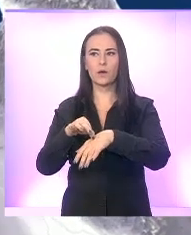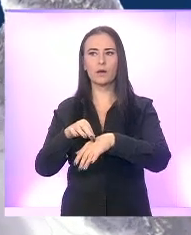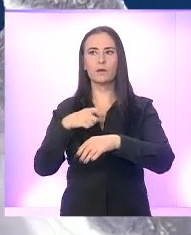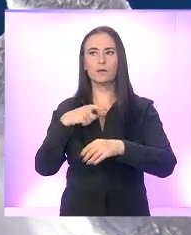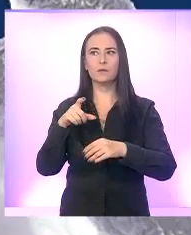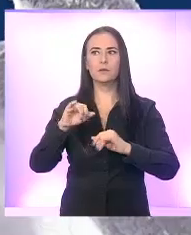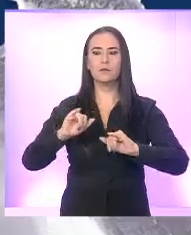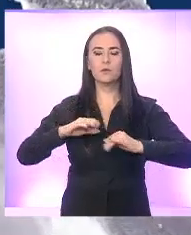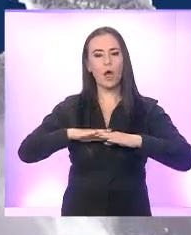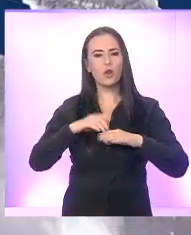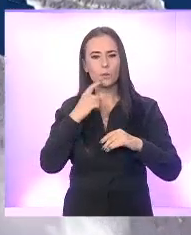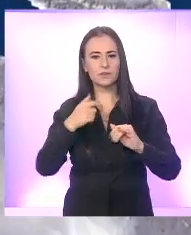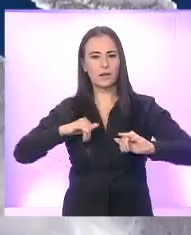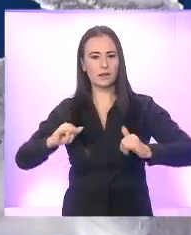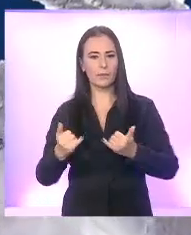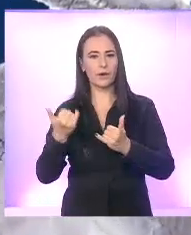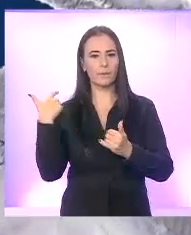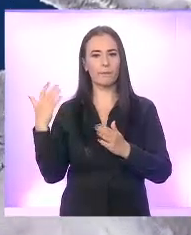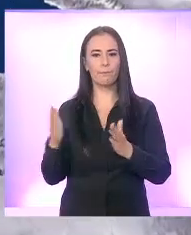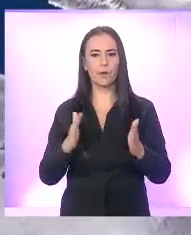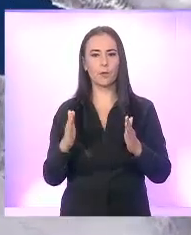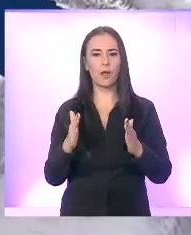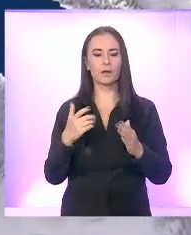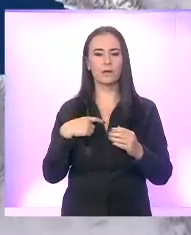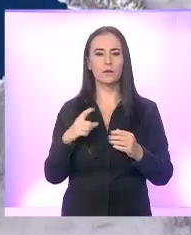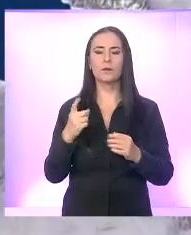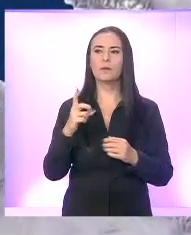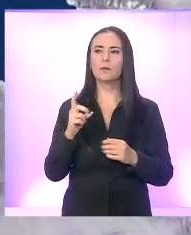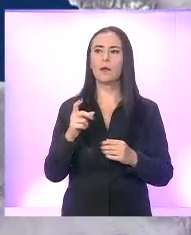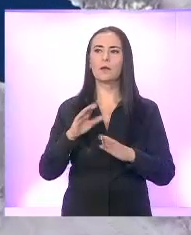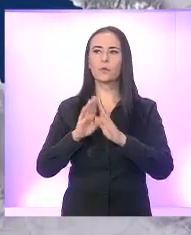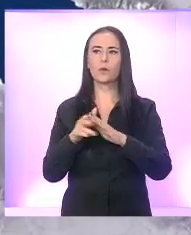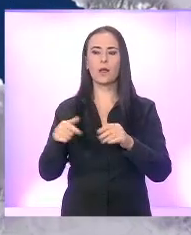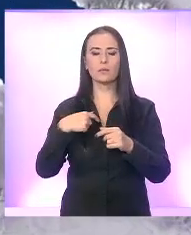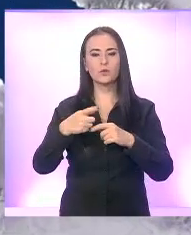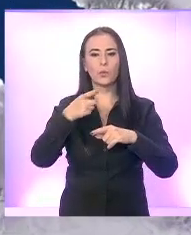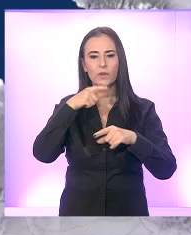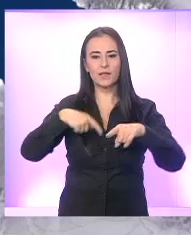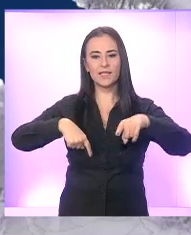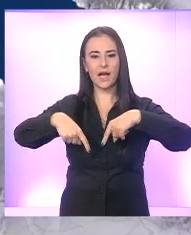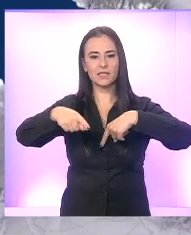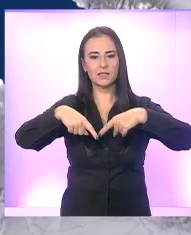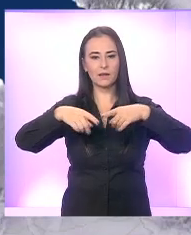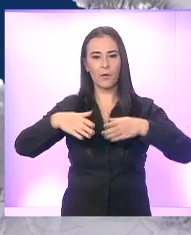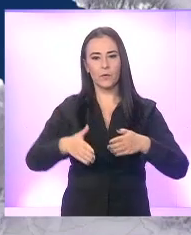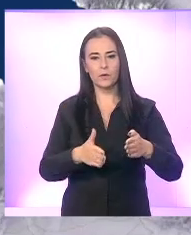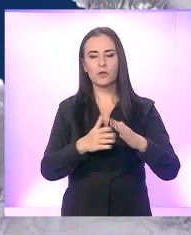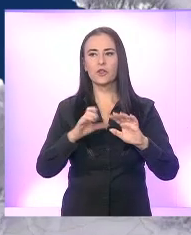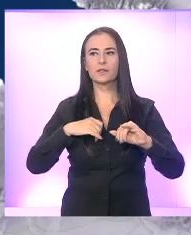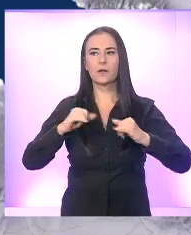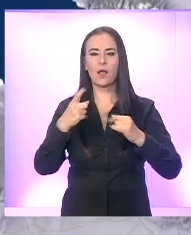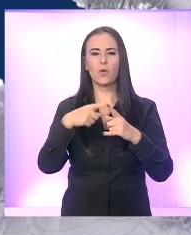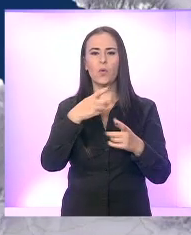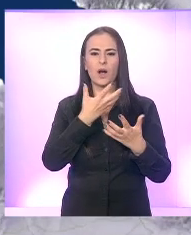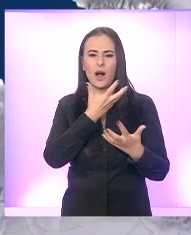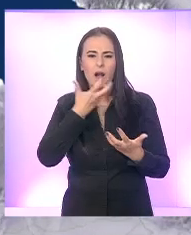încălzire, pentru că s-a întâmplat, am pățit probabil mulți dintre noi, să mergem pe același traseu și să fie să nu fie